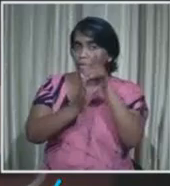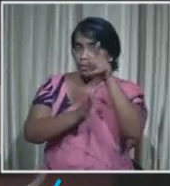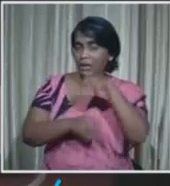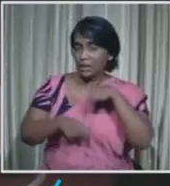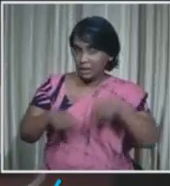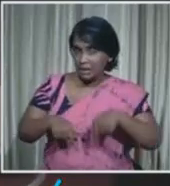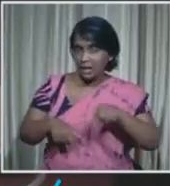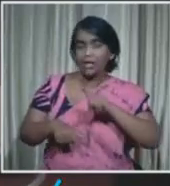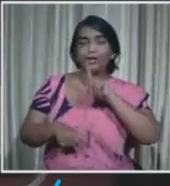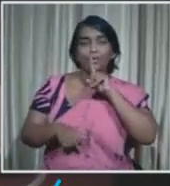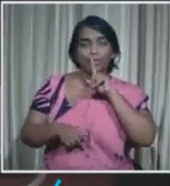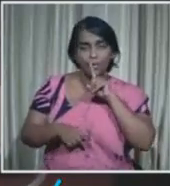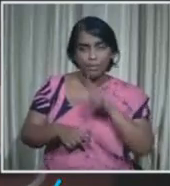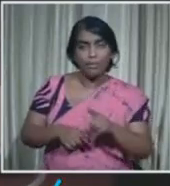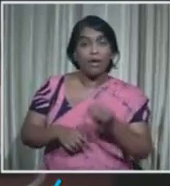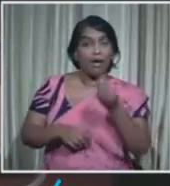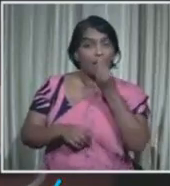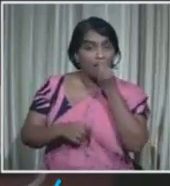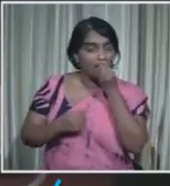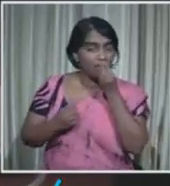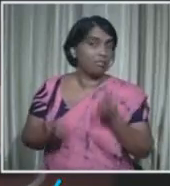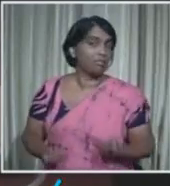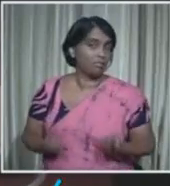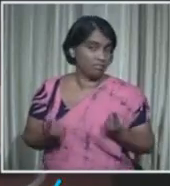කිව්වා ආහාර අර්බුදයක් ගැන